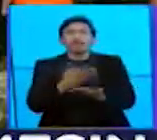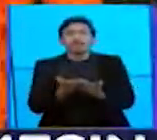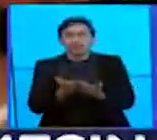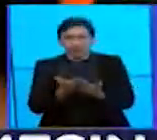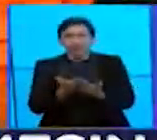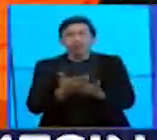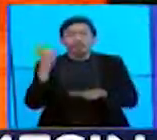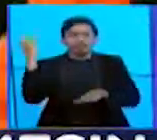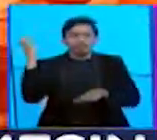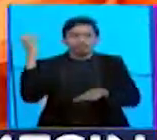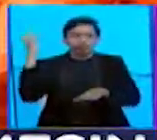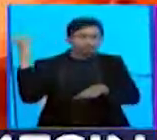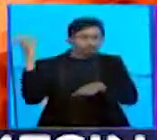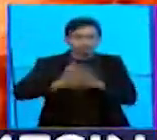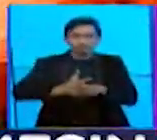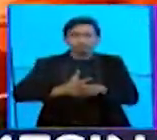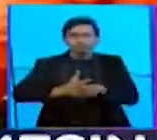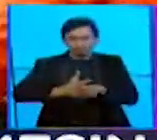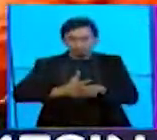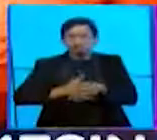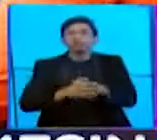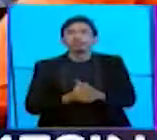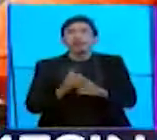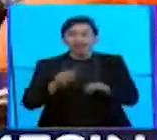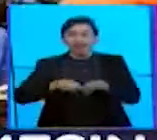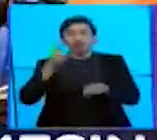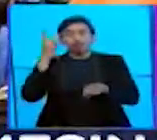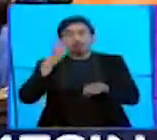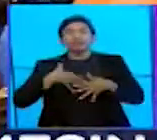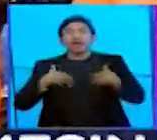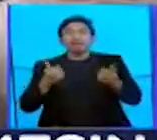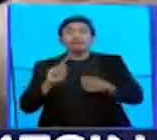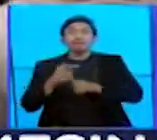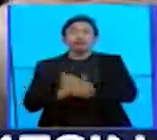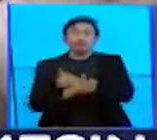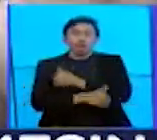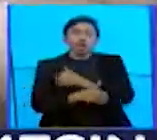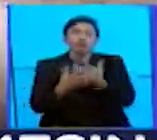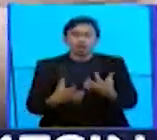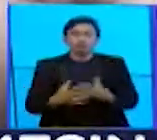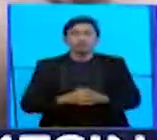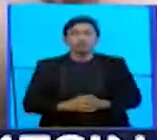Iwayan Nuri Astawa selamat. Namun menderita luka parah, berhasil dievakuasi terlebih dulu.